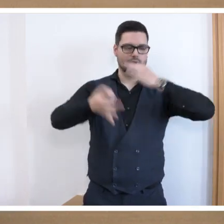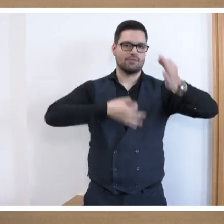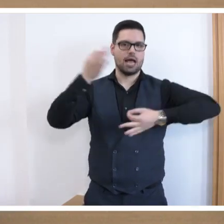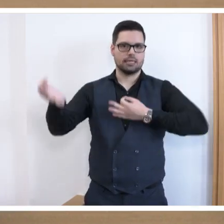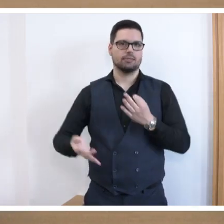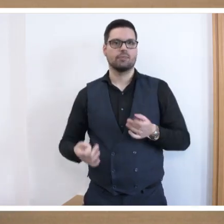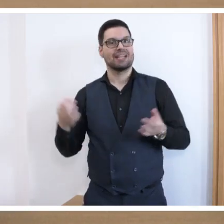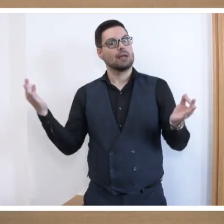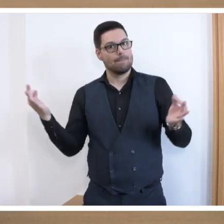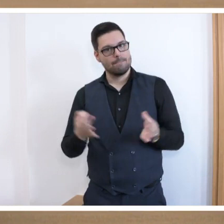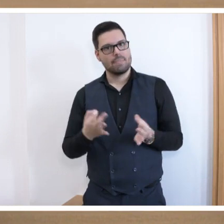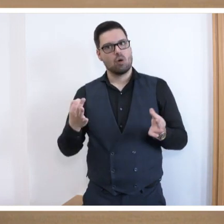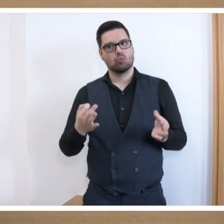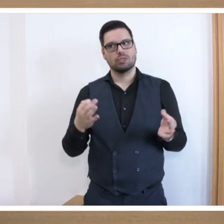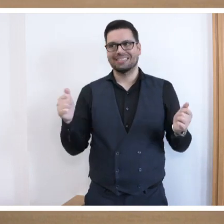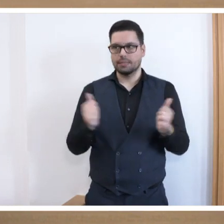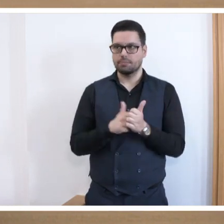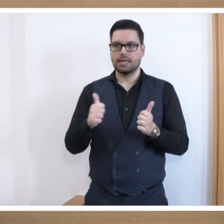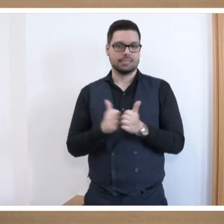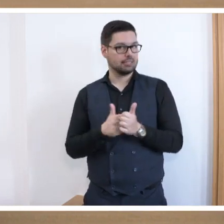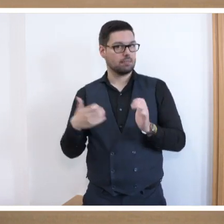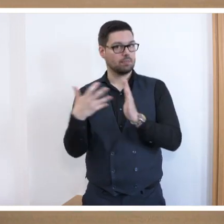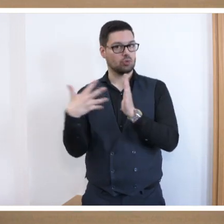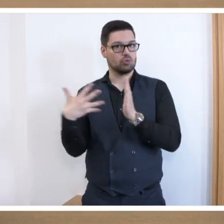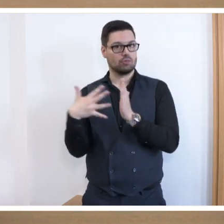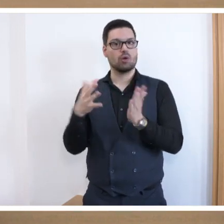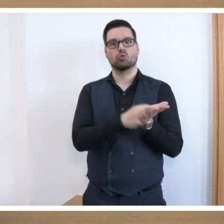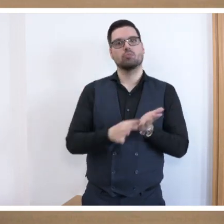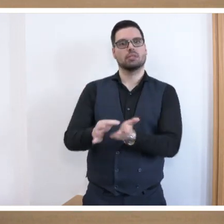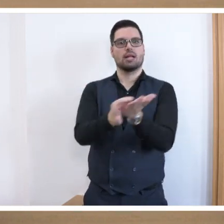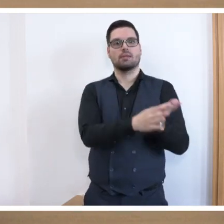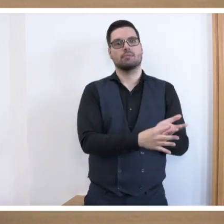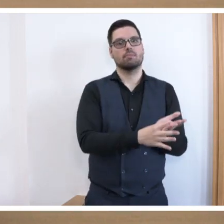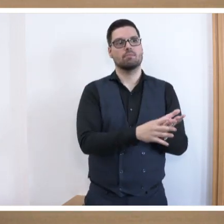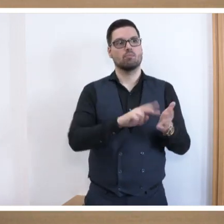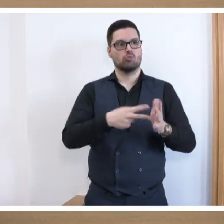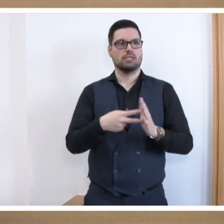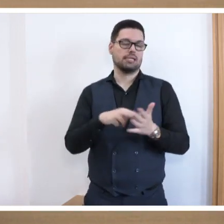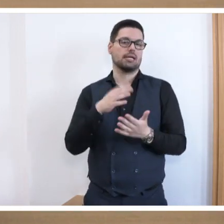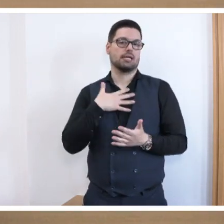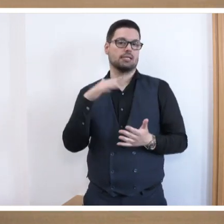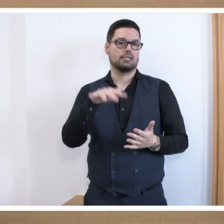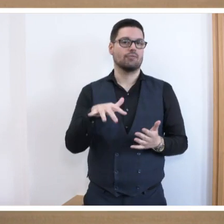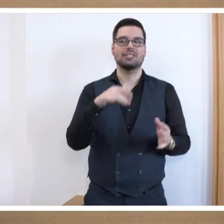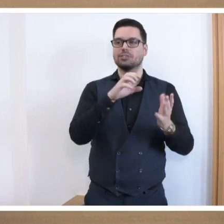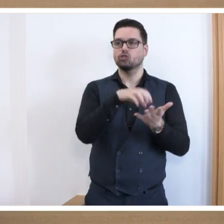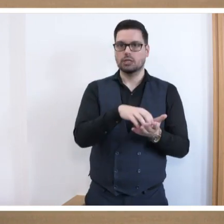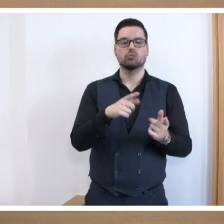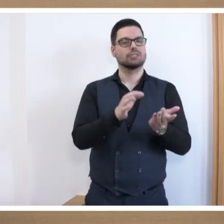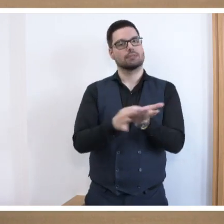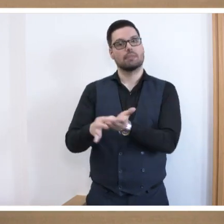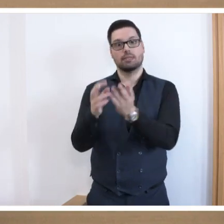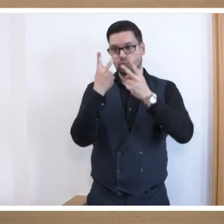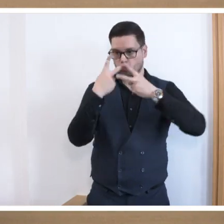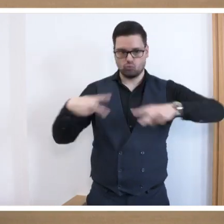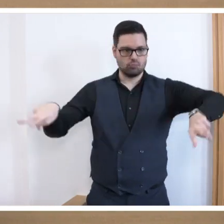glaube, wir brauchen diese Bestandsaufnahme gemeinsam, da ja viele von uns, die auch Kommunalpolitikerinnen und Kommunalpolitiker sind, für jede Stadt und Gemeinde, um uns einen guten Überblick